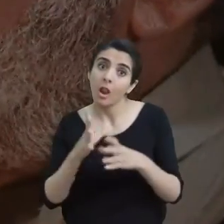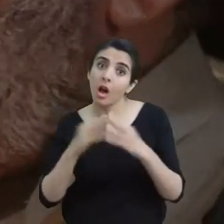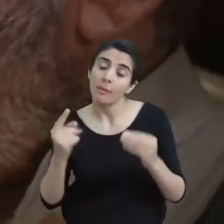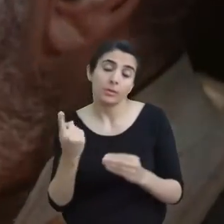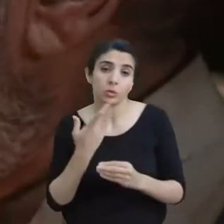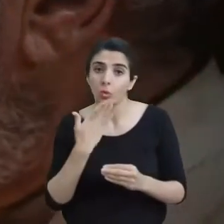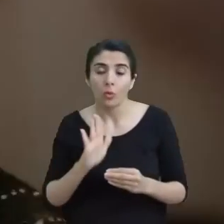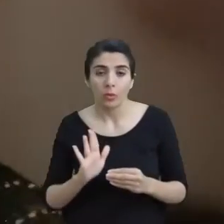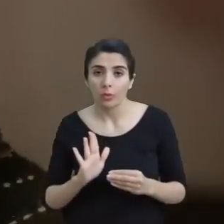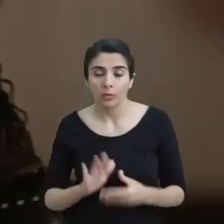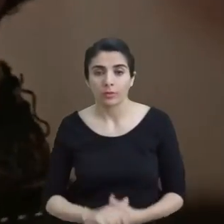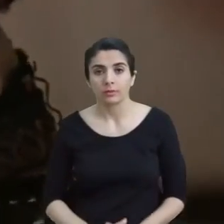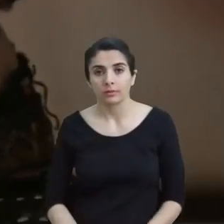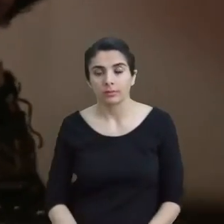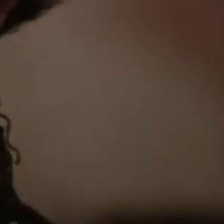Kaybedecek vakit yok.